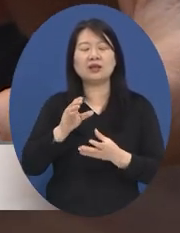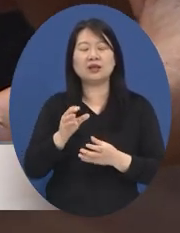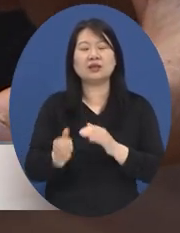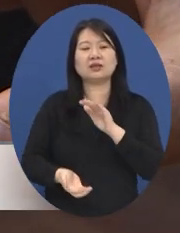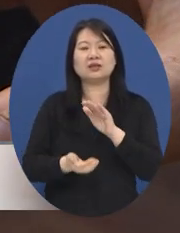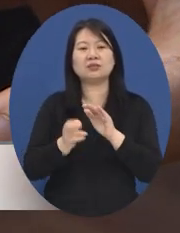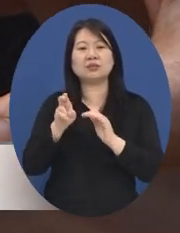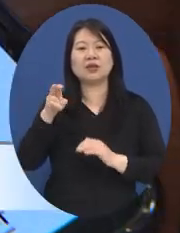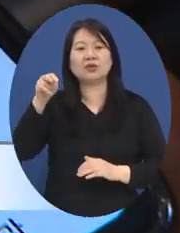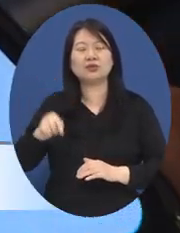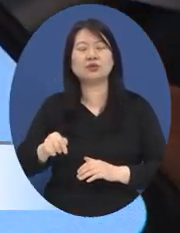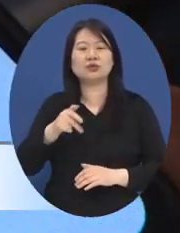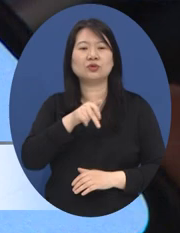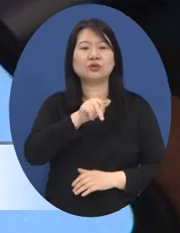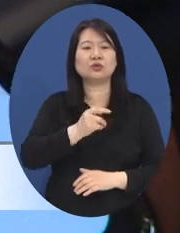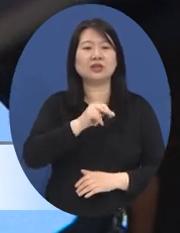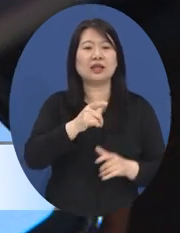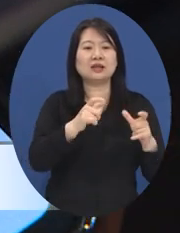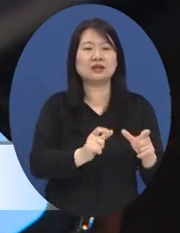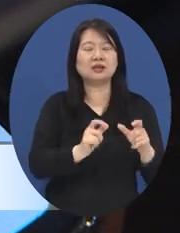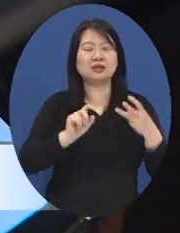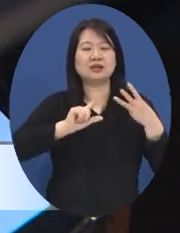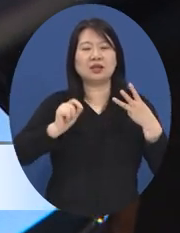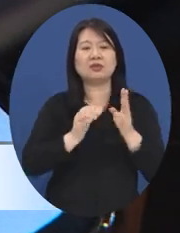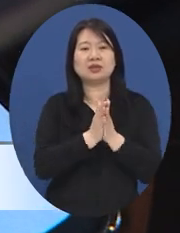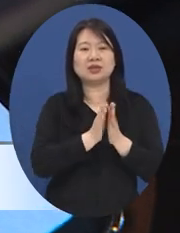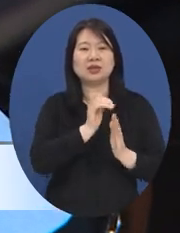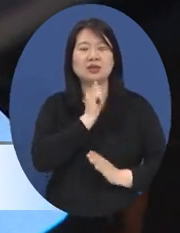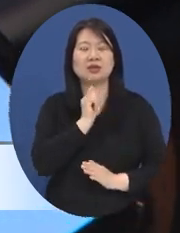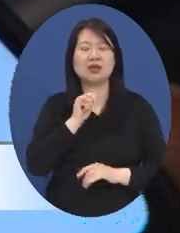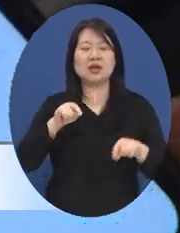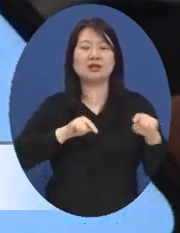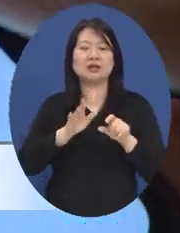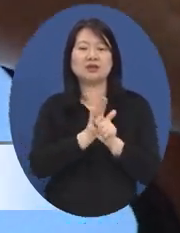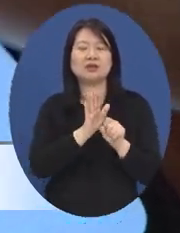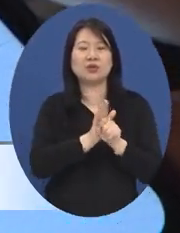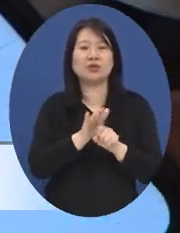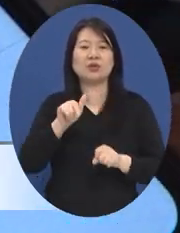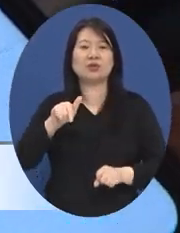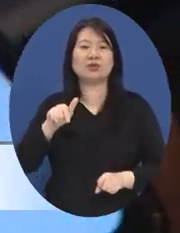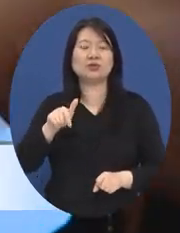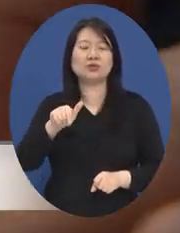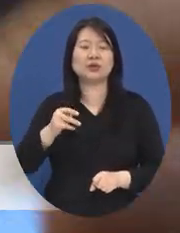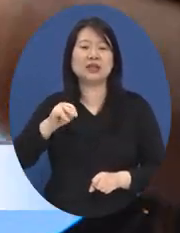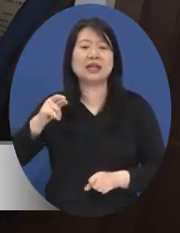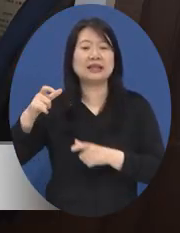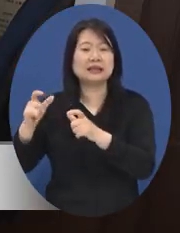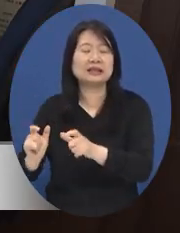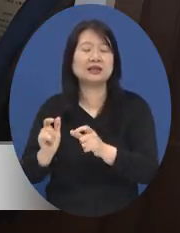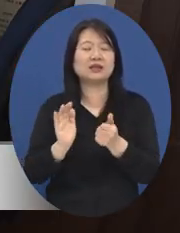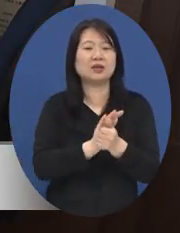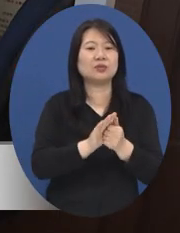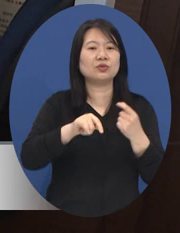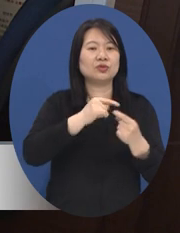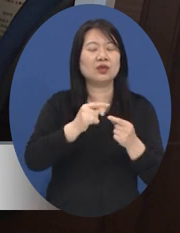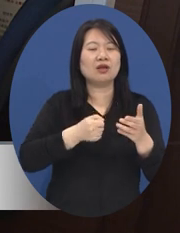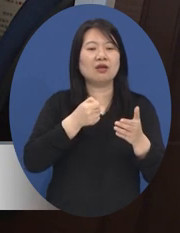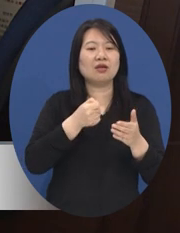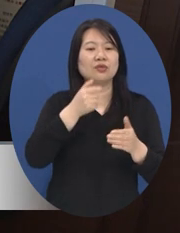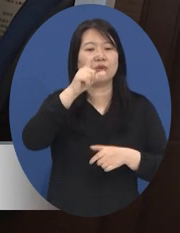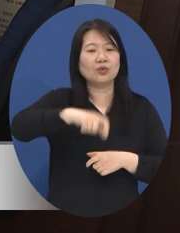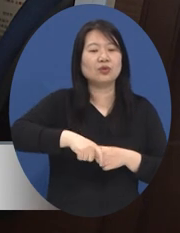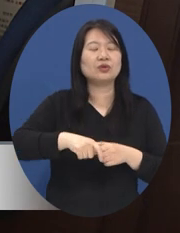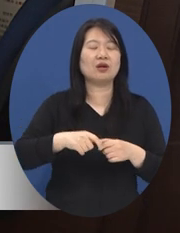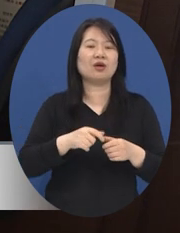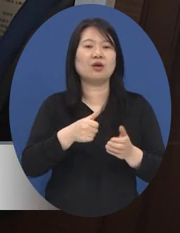명수는 군산시가 올해 3월 출시한 공공배달앱으로 행정지원은 군산시가, 서비스 운영관리부터 결제와